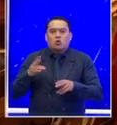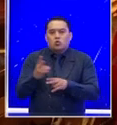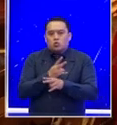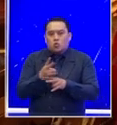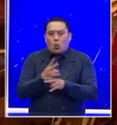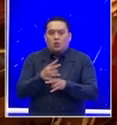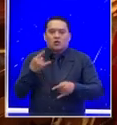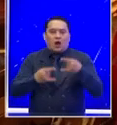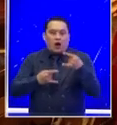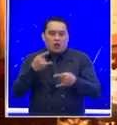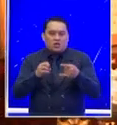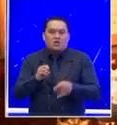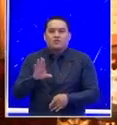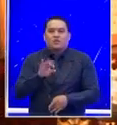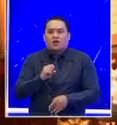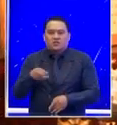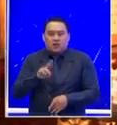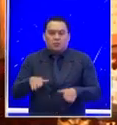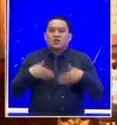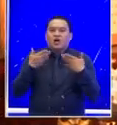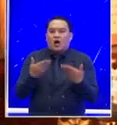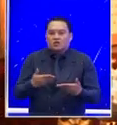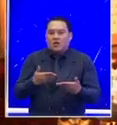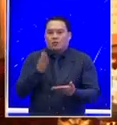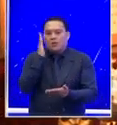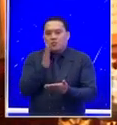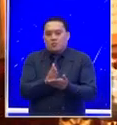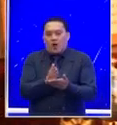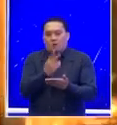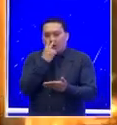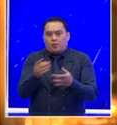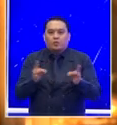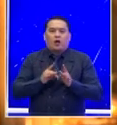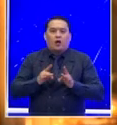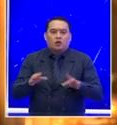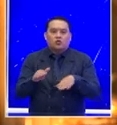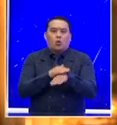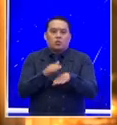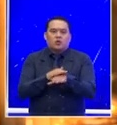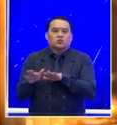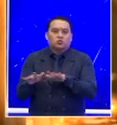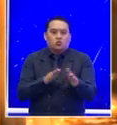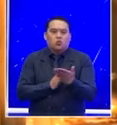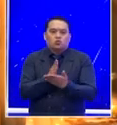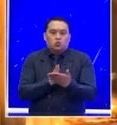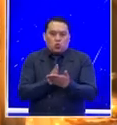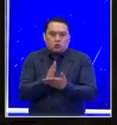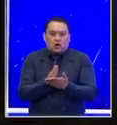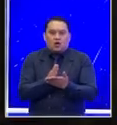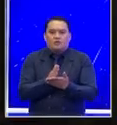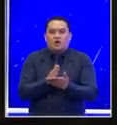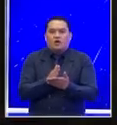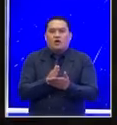на телеканале Первый канал Евразия будет представлена прямая трансляция праздничного богослужения из Вознесенского